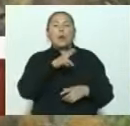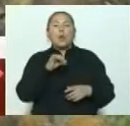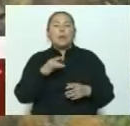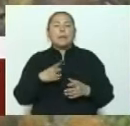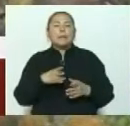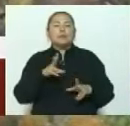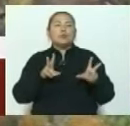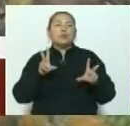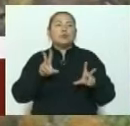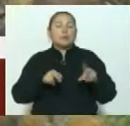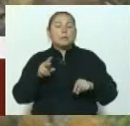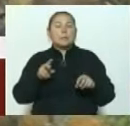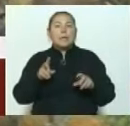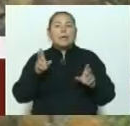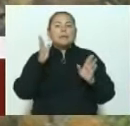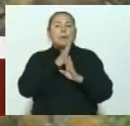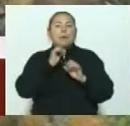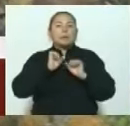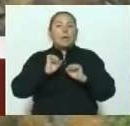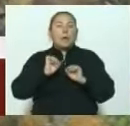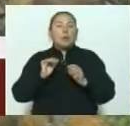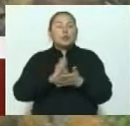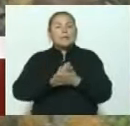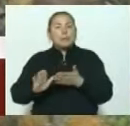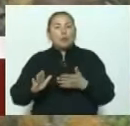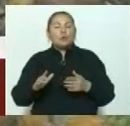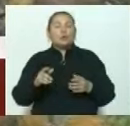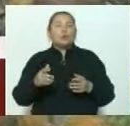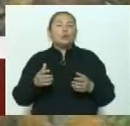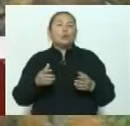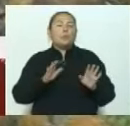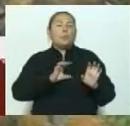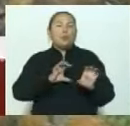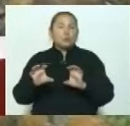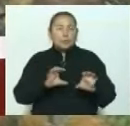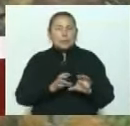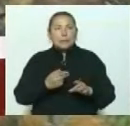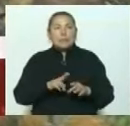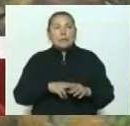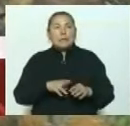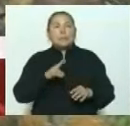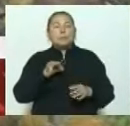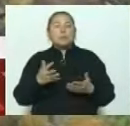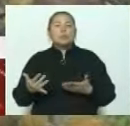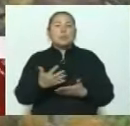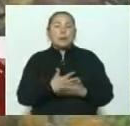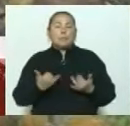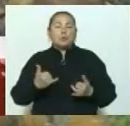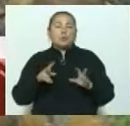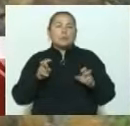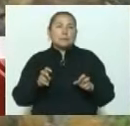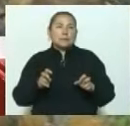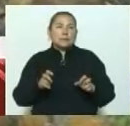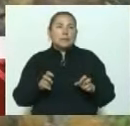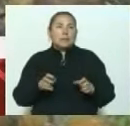бұл табиғатты аялап ұстау, яғни таза ұстау, артымыздан қалған қалдықтарды жинап, артымызды жинап